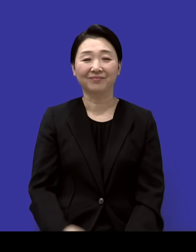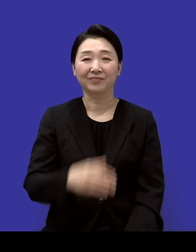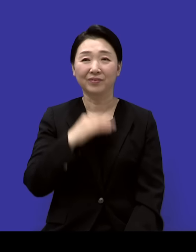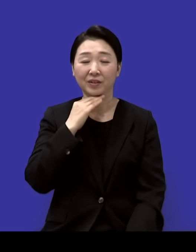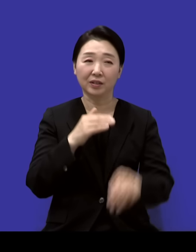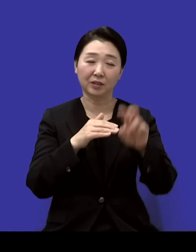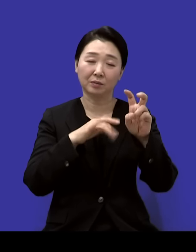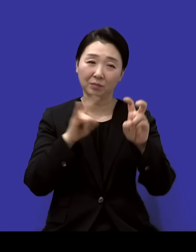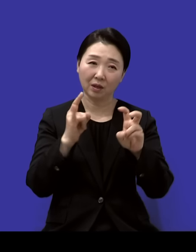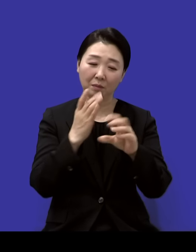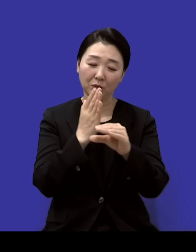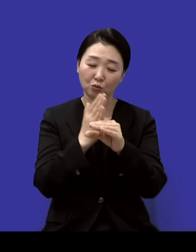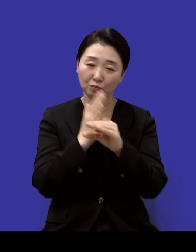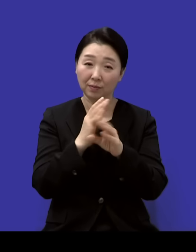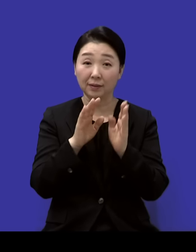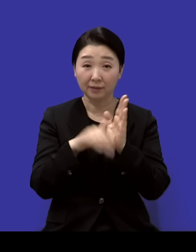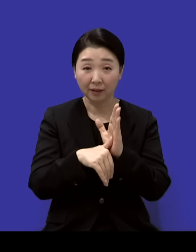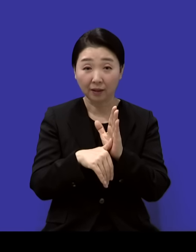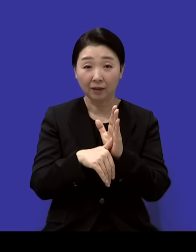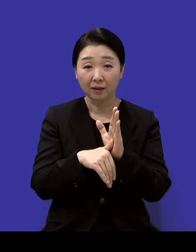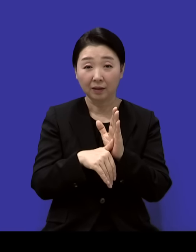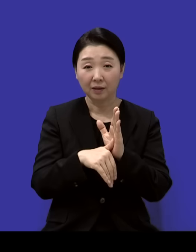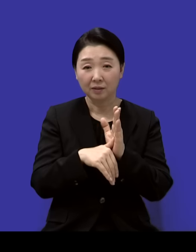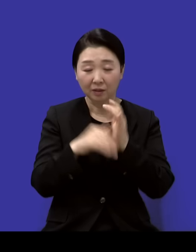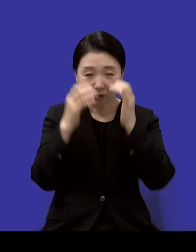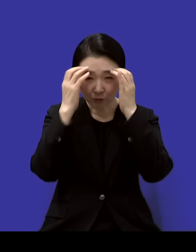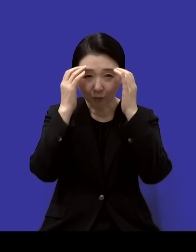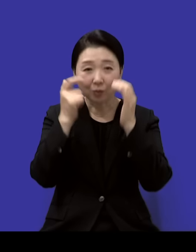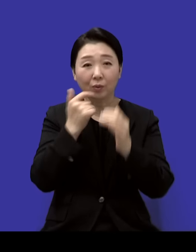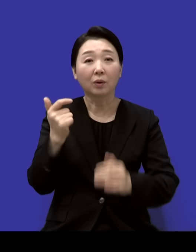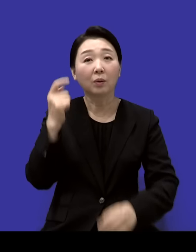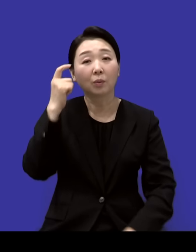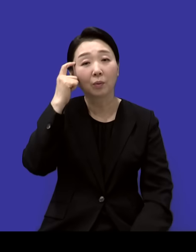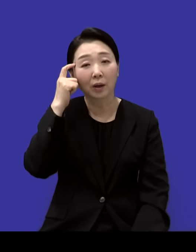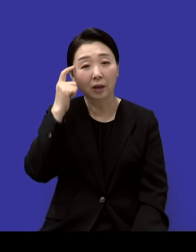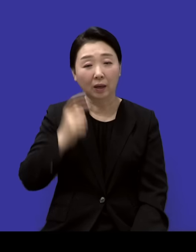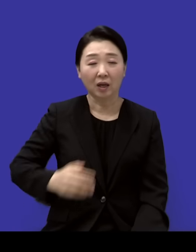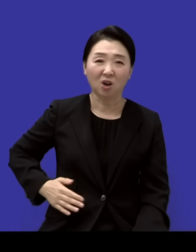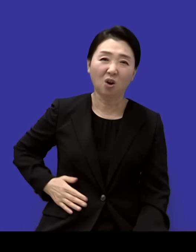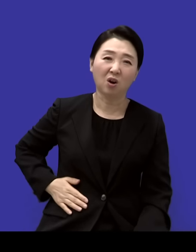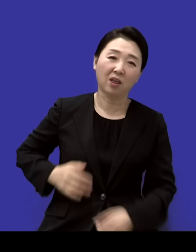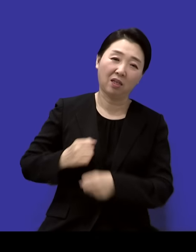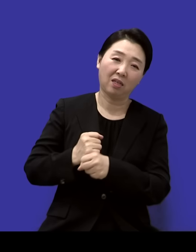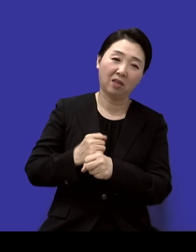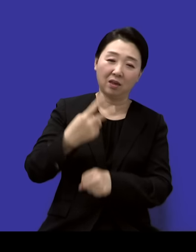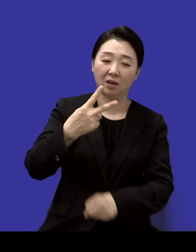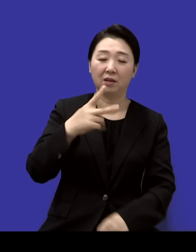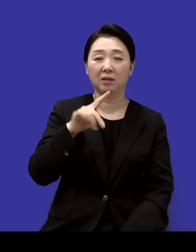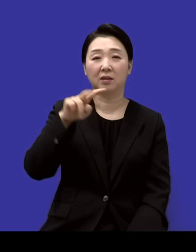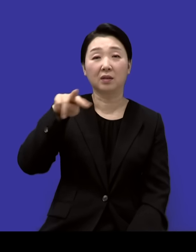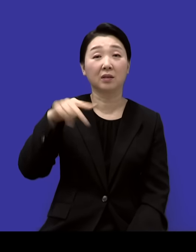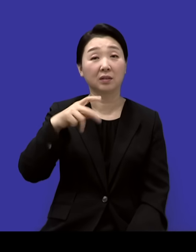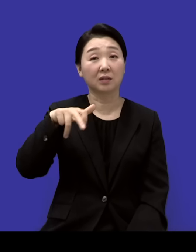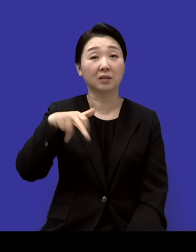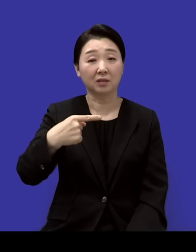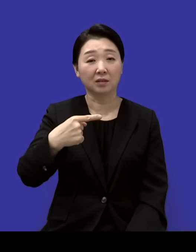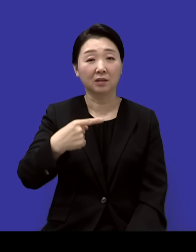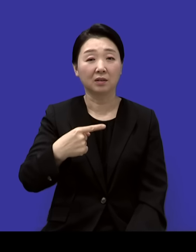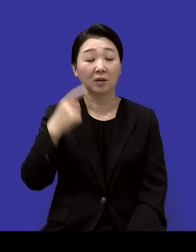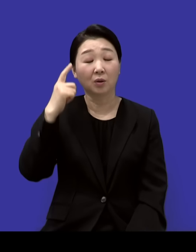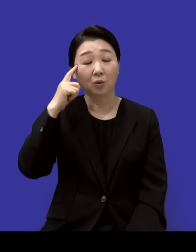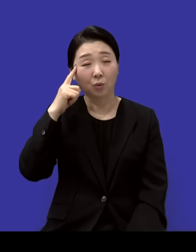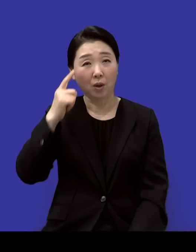20대 중반쯤에 예. 제가 굉장히 고통을 겪게 됩니다. 왜요? 허리 디스크인데 예. 병원에 갔더니 이 섬유질은